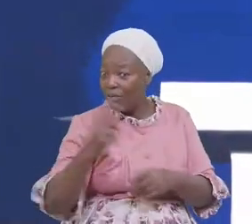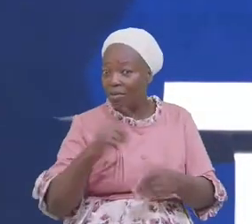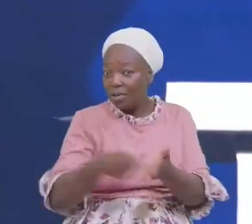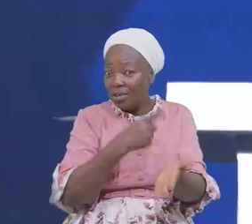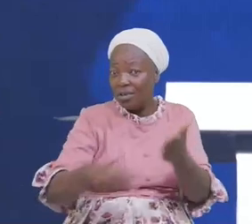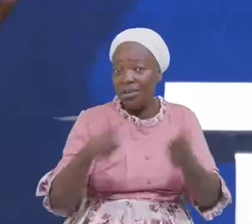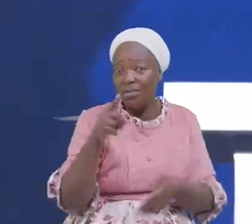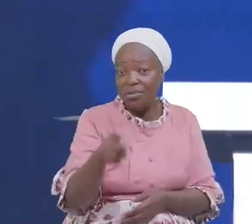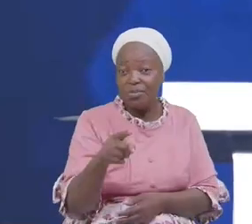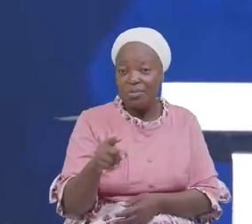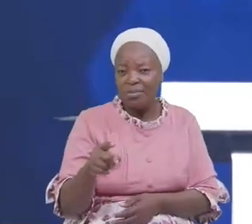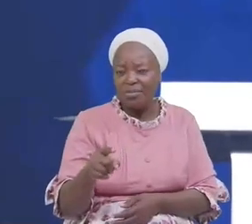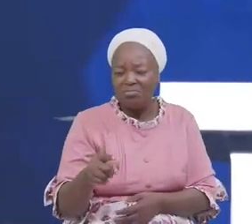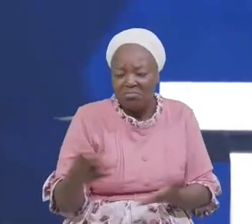critique,